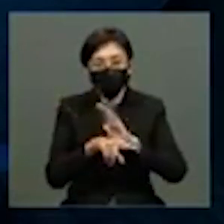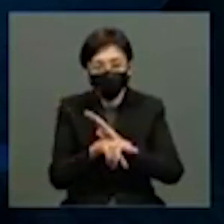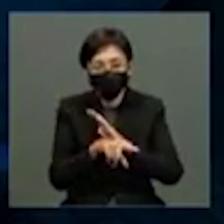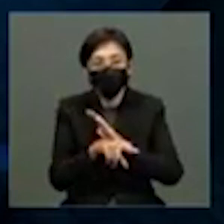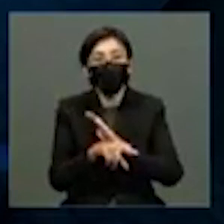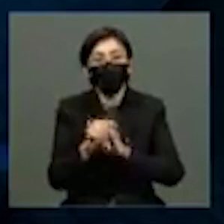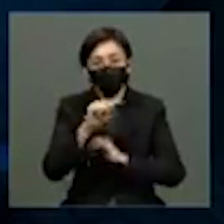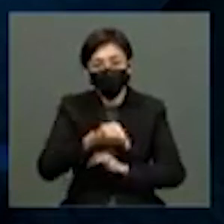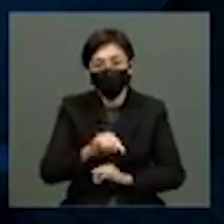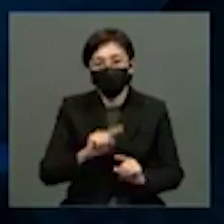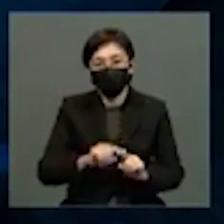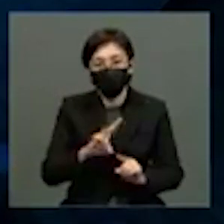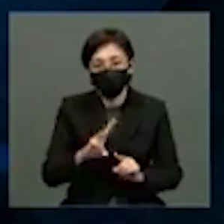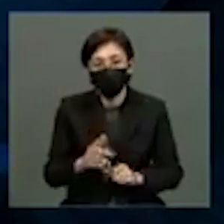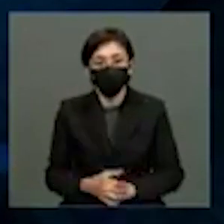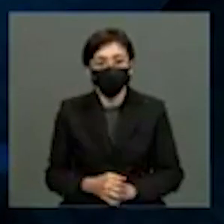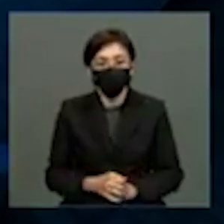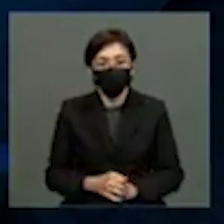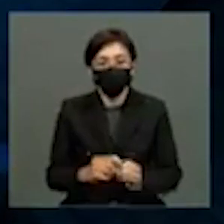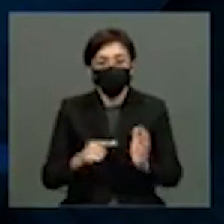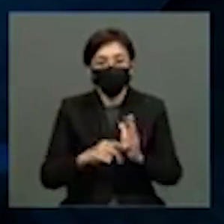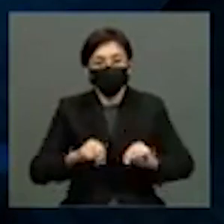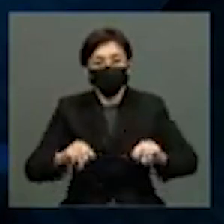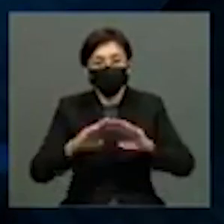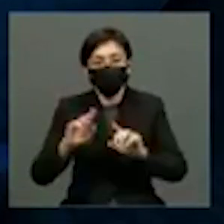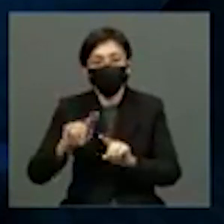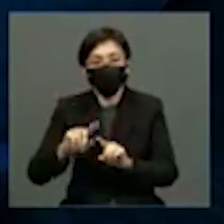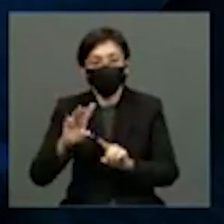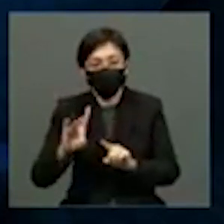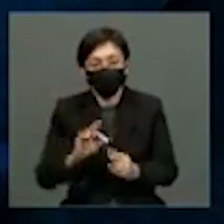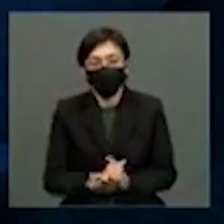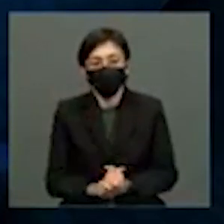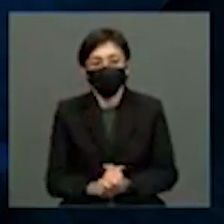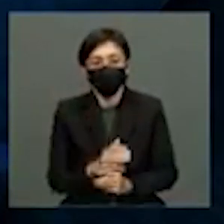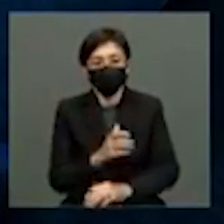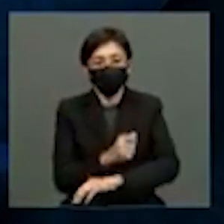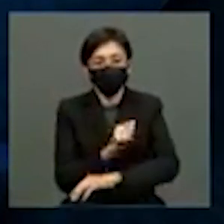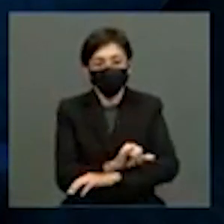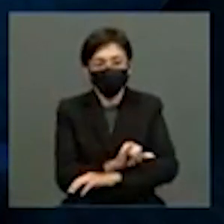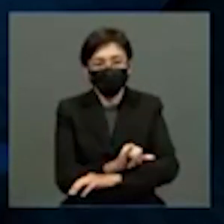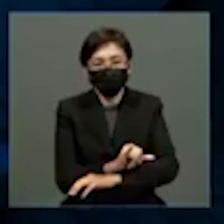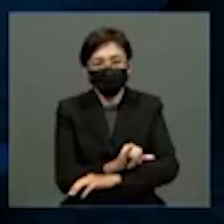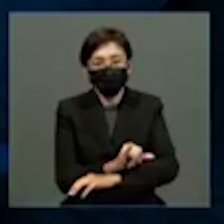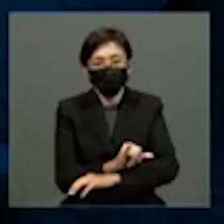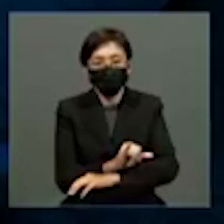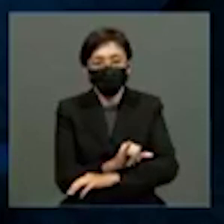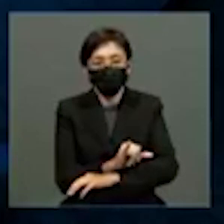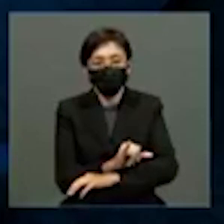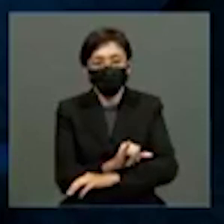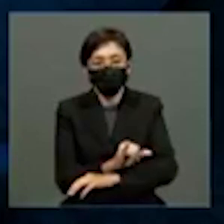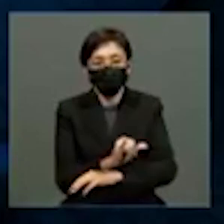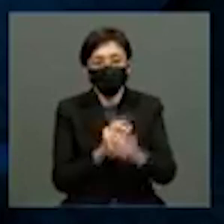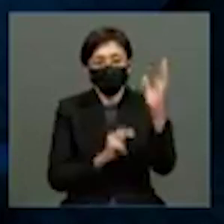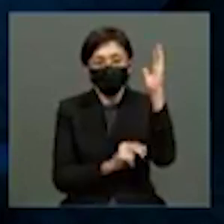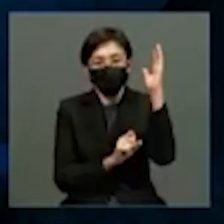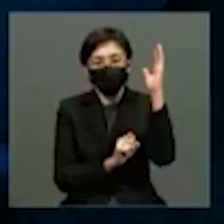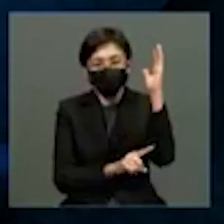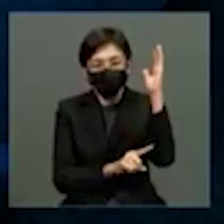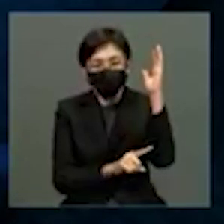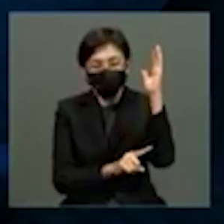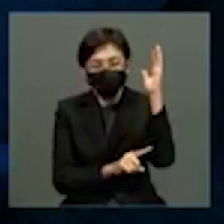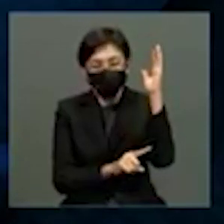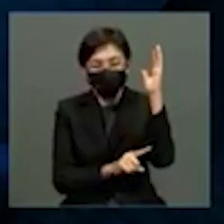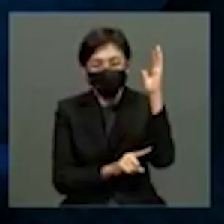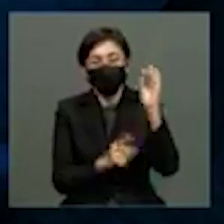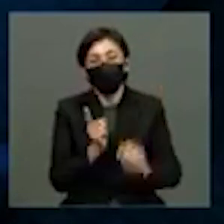งไปเป็นอันดับ7นะครับนครปฐมขึ้นมาเป็นอันดับ8แล้วก็พระนครศรีอยุธยากับนครศรีธรรมรา